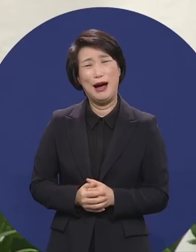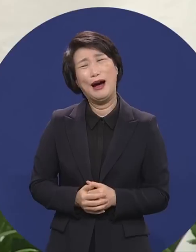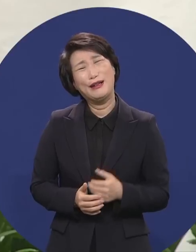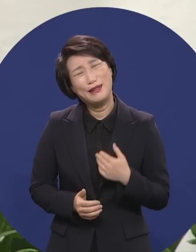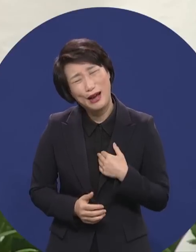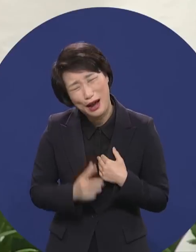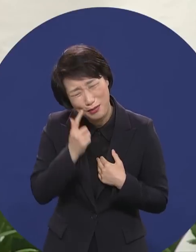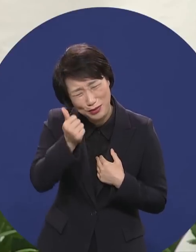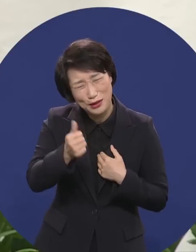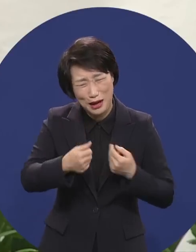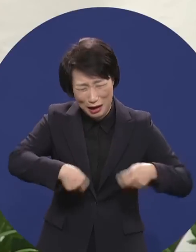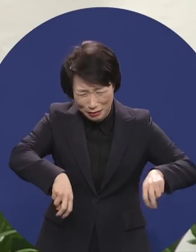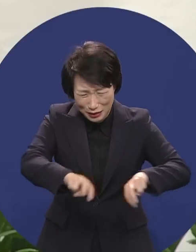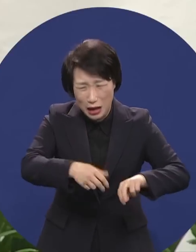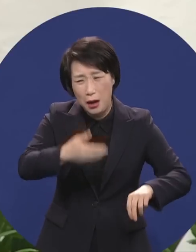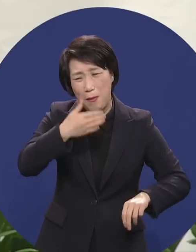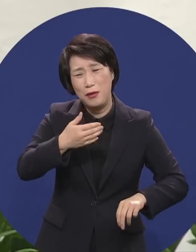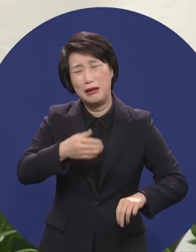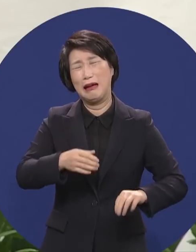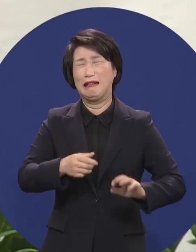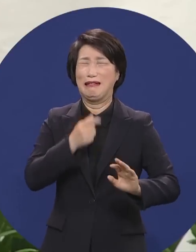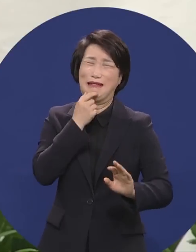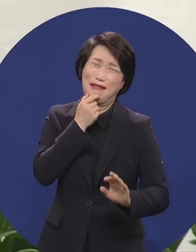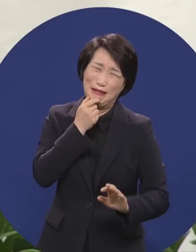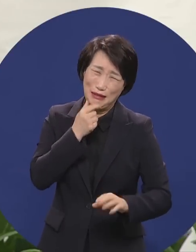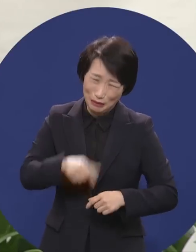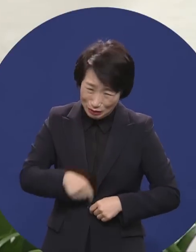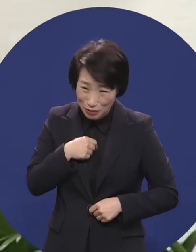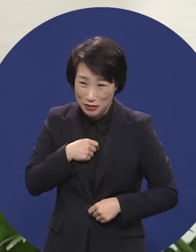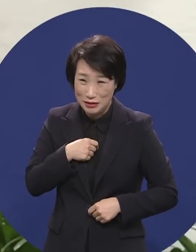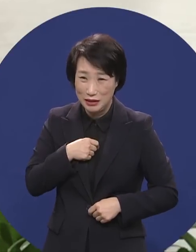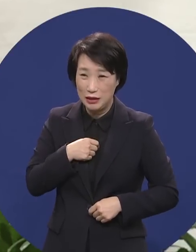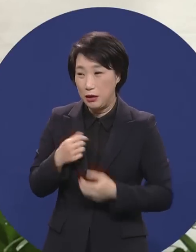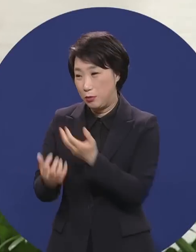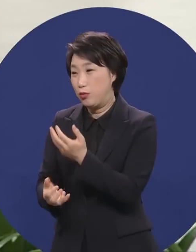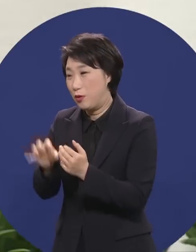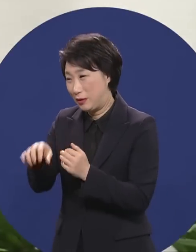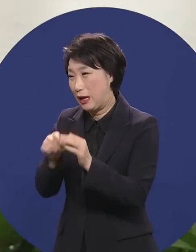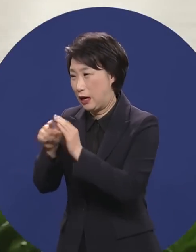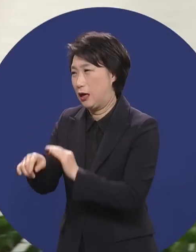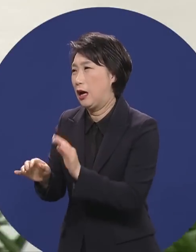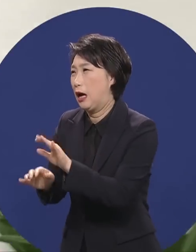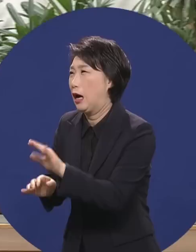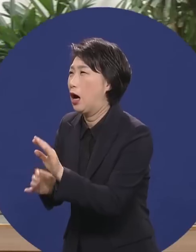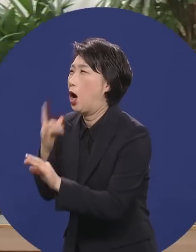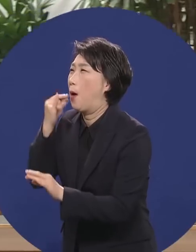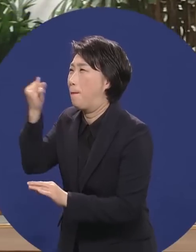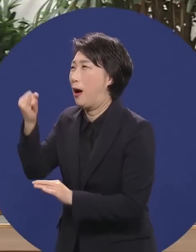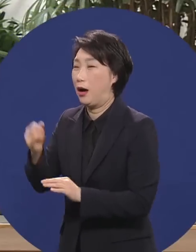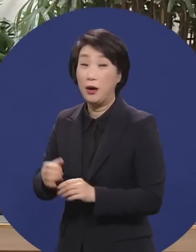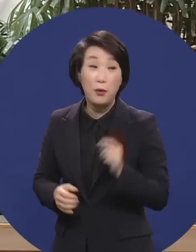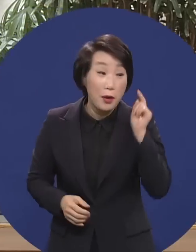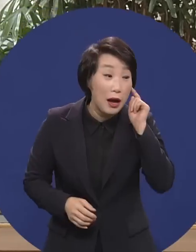참 식사하기가 싫어요. 밖에 가서 엄마,